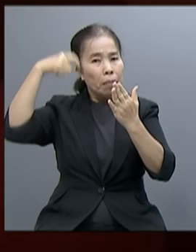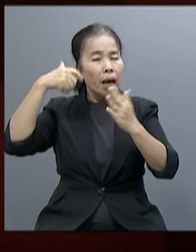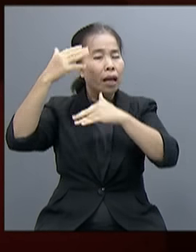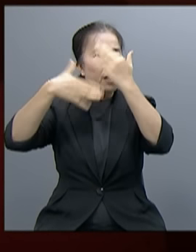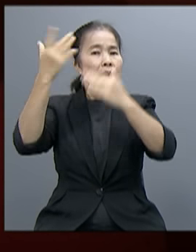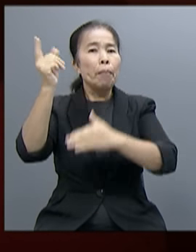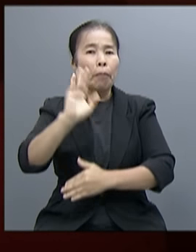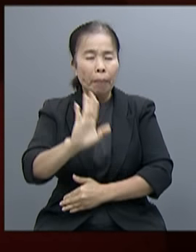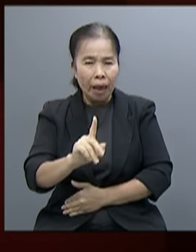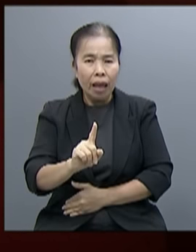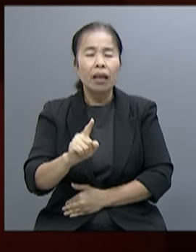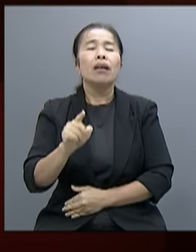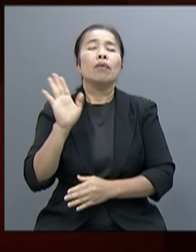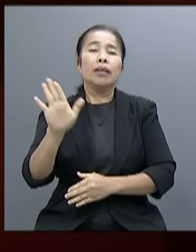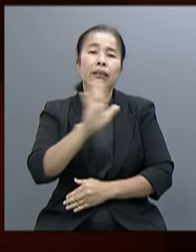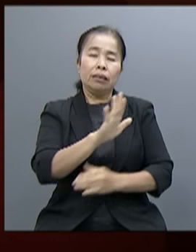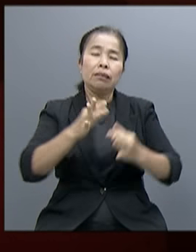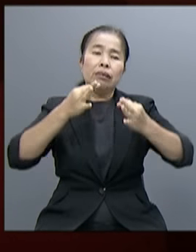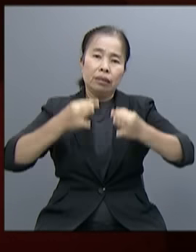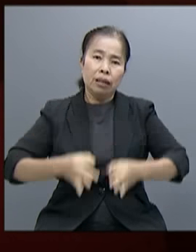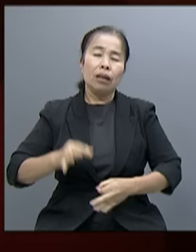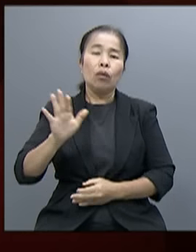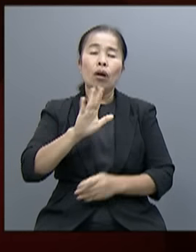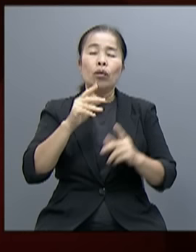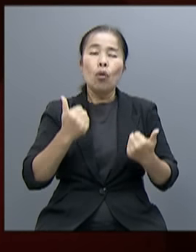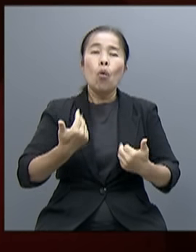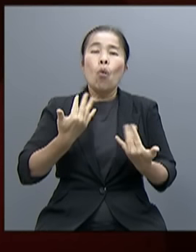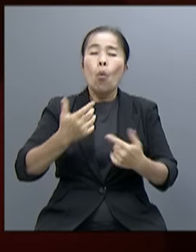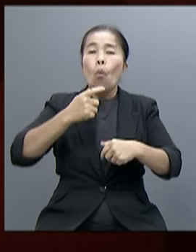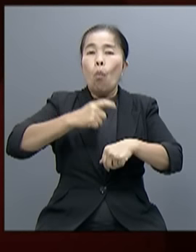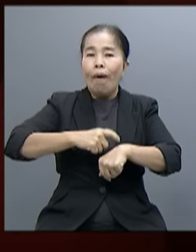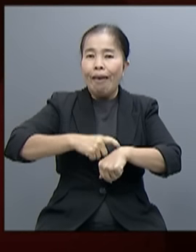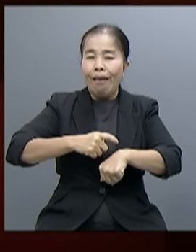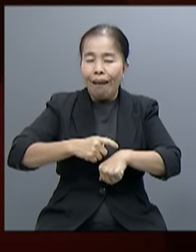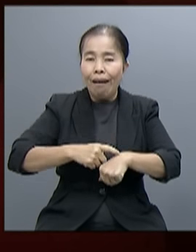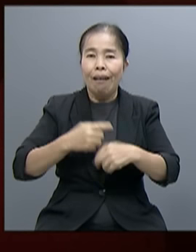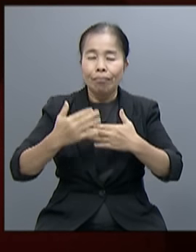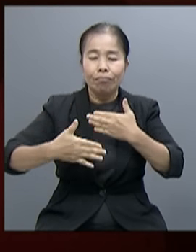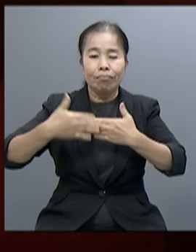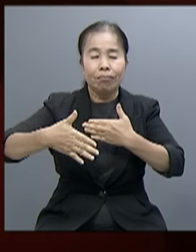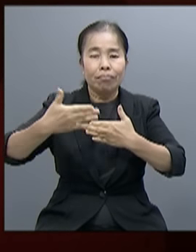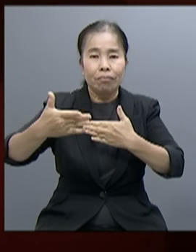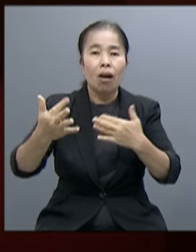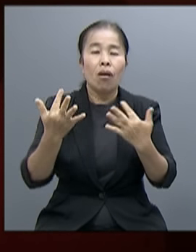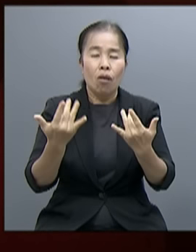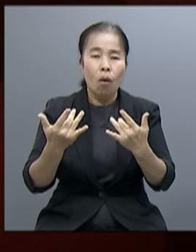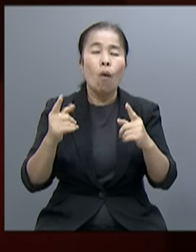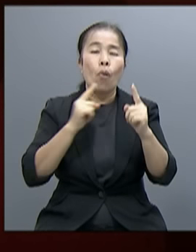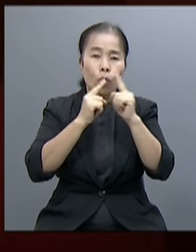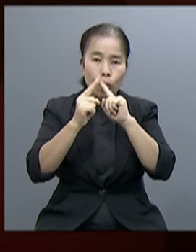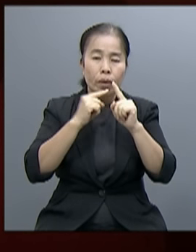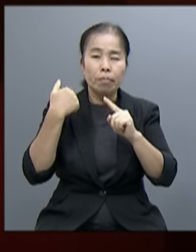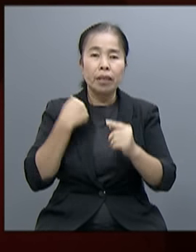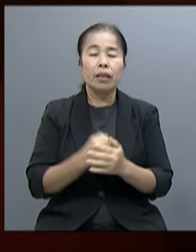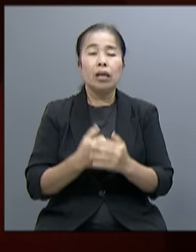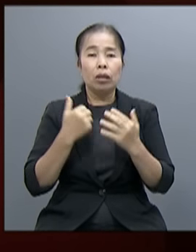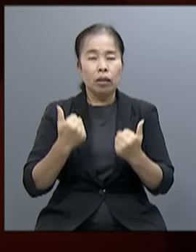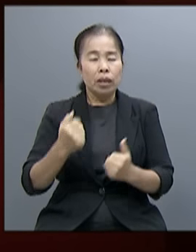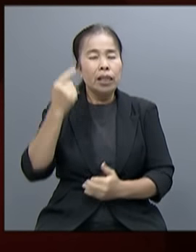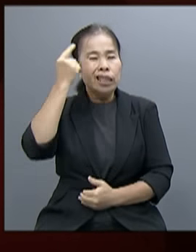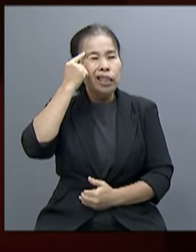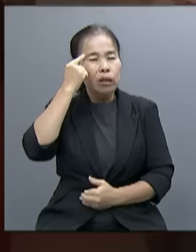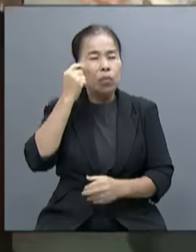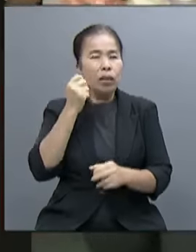ครามกลางเมืองซึ่งต้องรอระยะเวลาที่ทำให้แต่ละฝ่ายลดเพดานลงมานิดนึงแล้วเข้ามาคุยนะครับผมคิดว่าตัวนี้จะสำคัญ